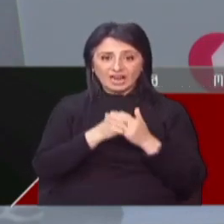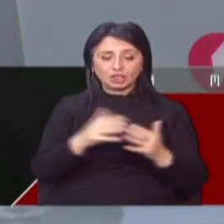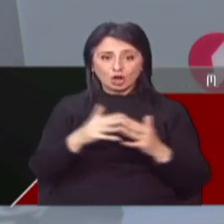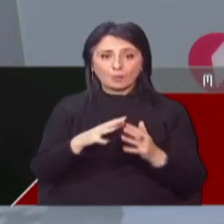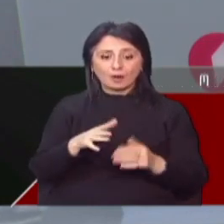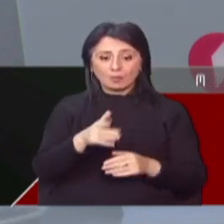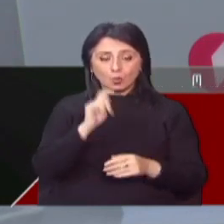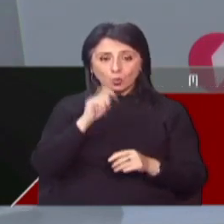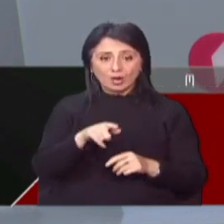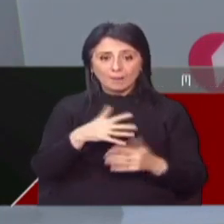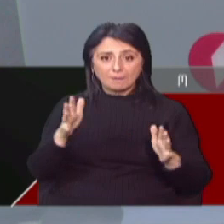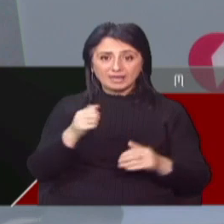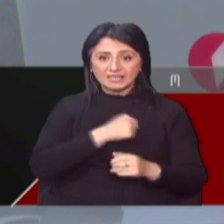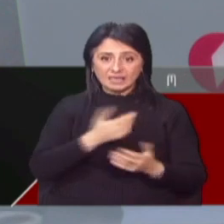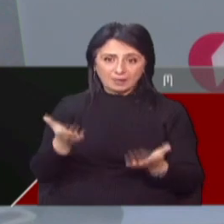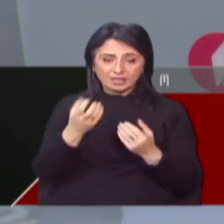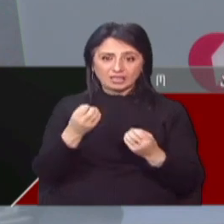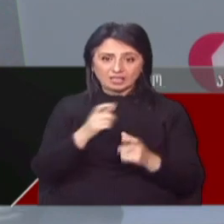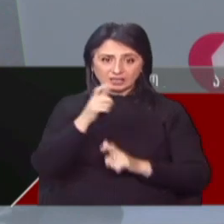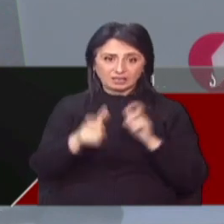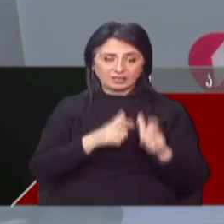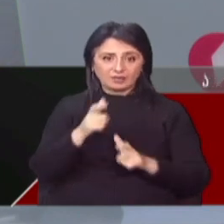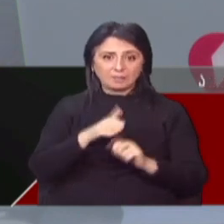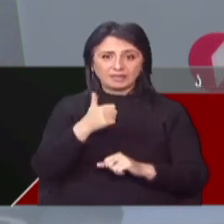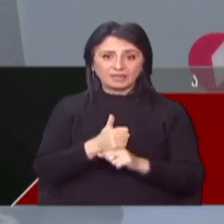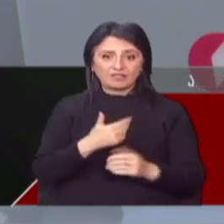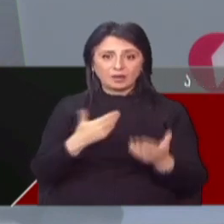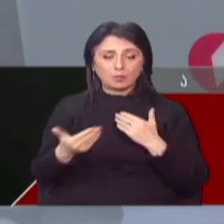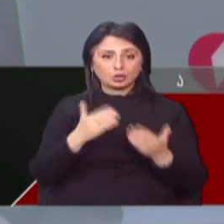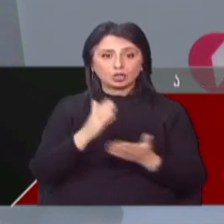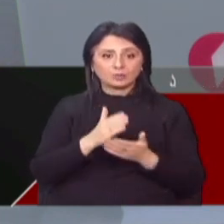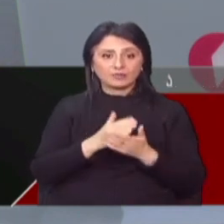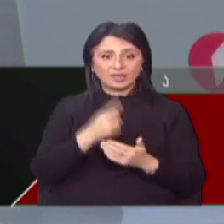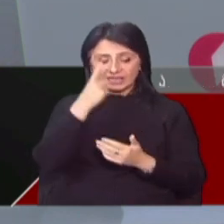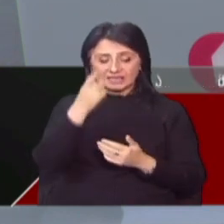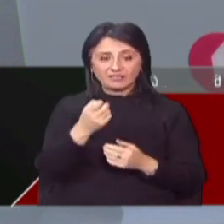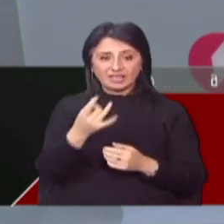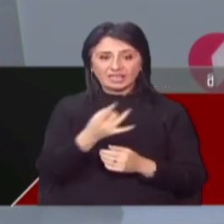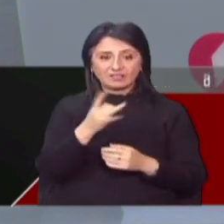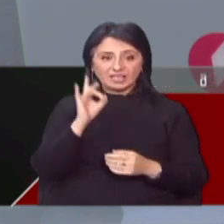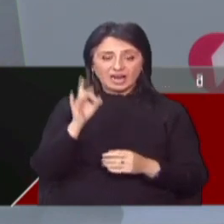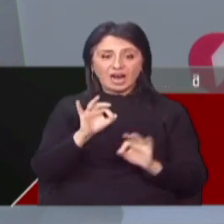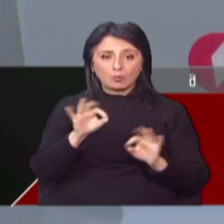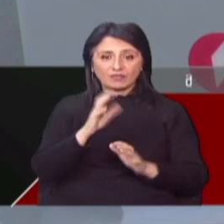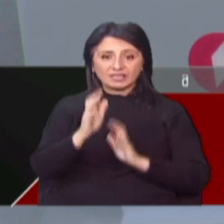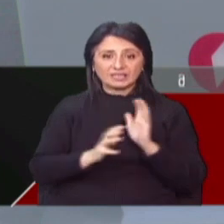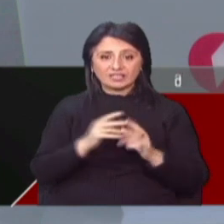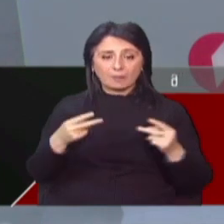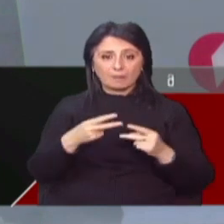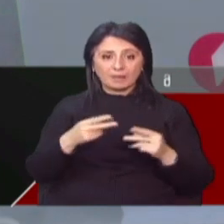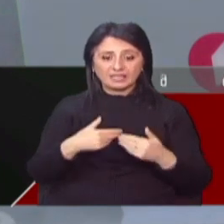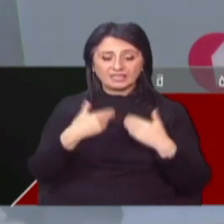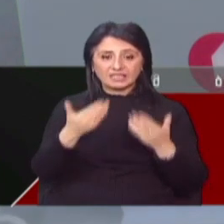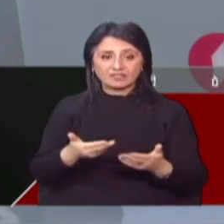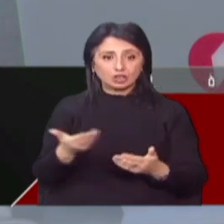ომში უყოფი უკრაინის მიმართ მეტი სამხედრო დახმარება ახლა ზელენსკის მთავარი მოწოდებებია. ქსავნელები კიდევ ერთხელ გახმოვან და საერთაშორისო პარტნიორთა